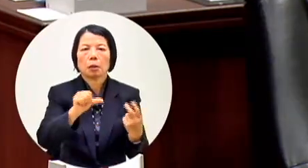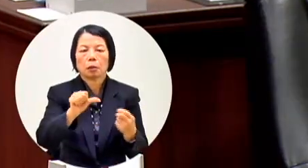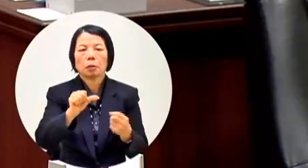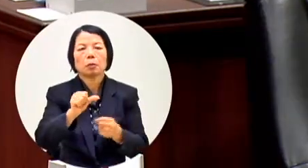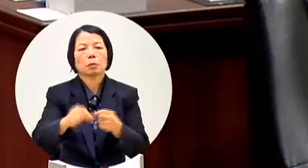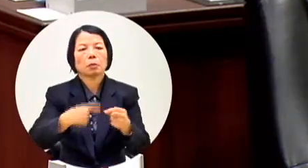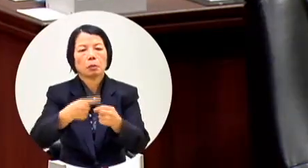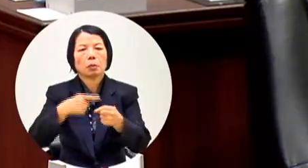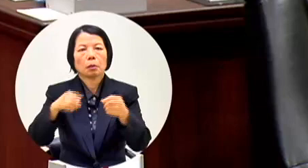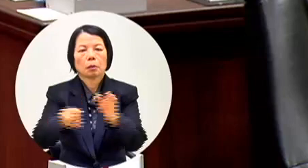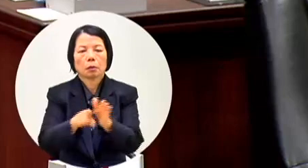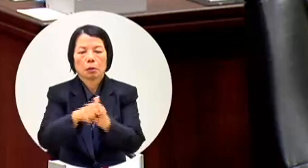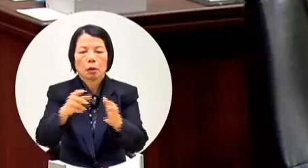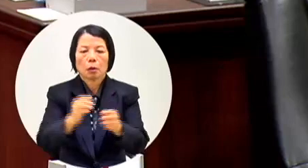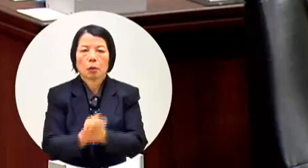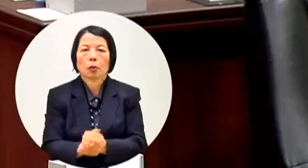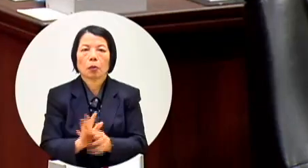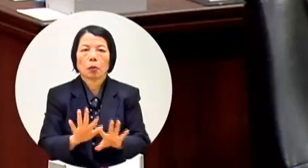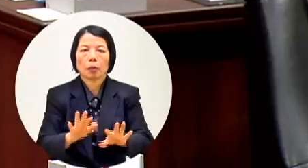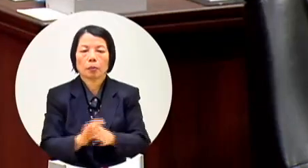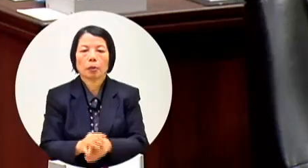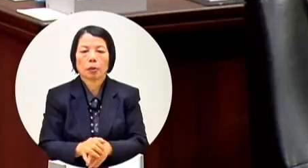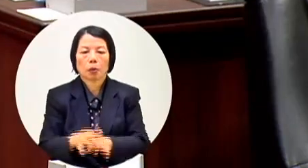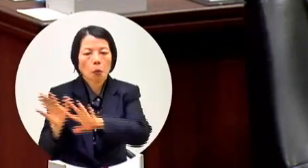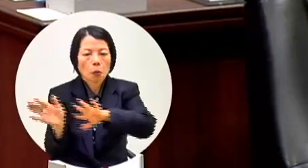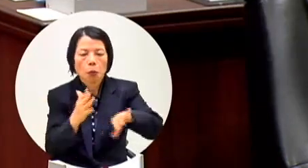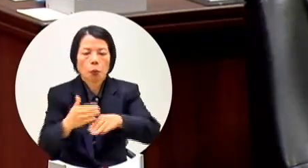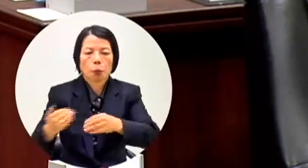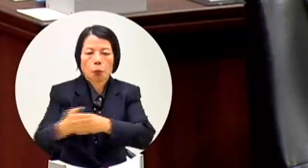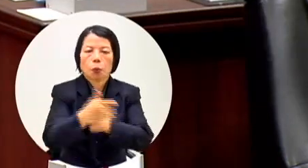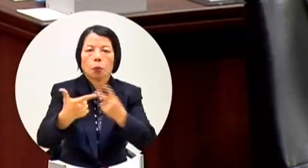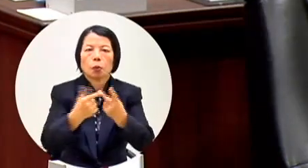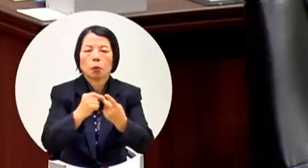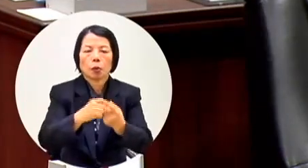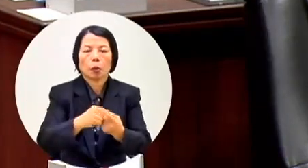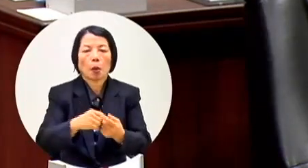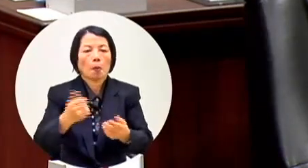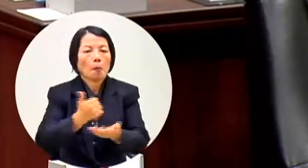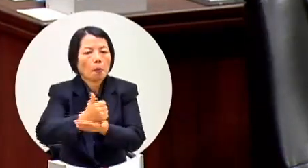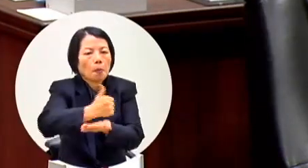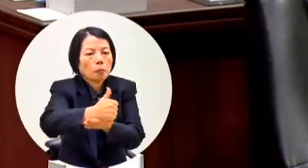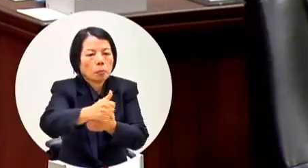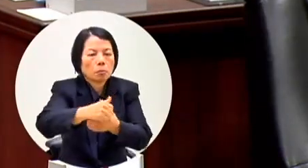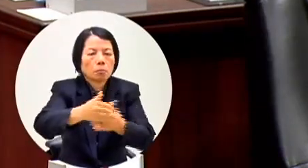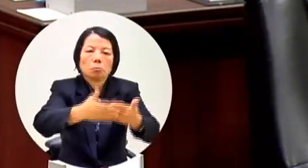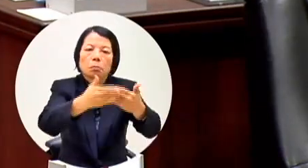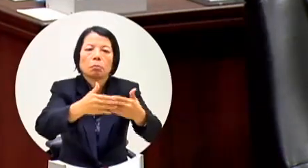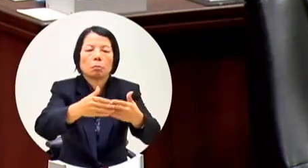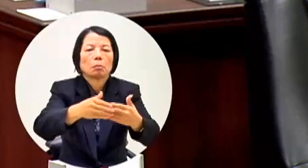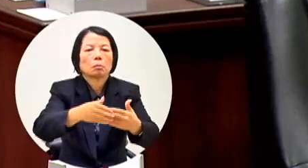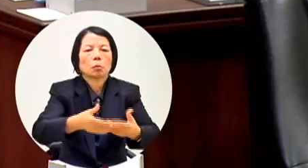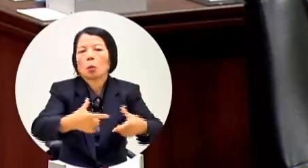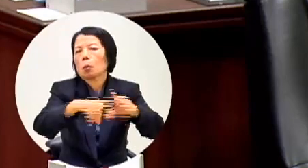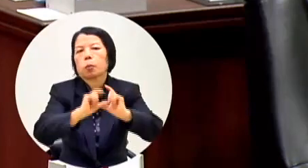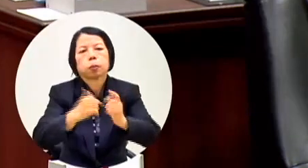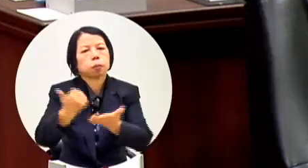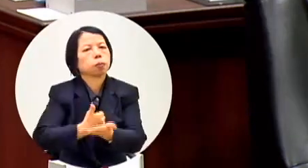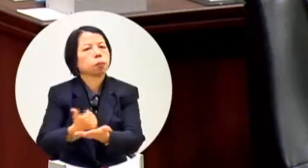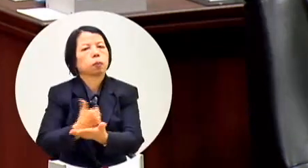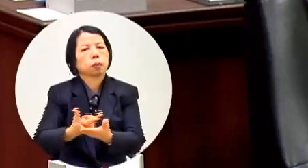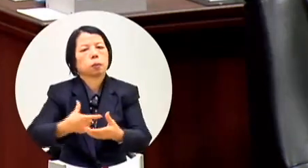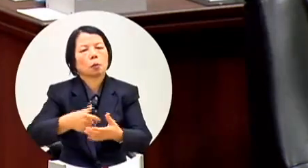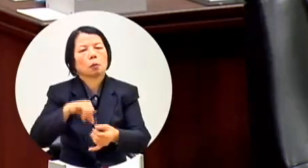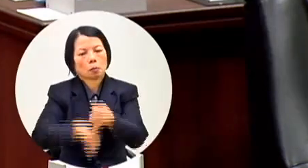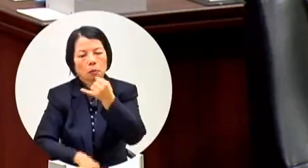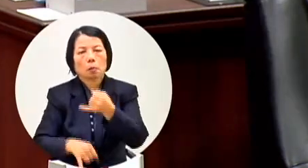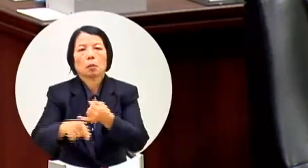我们的虱目鱼本来说要卖到中国，最后全部卖回来台湾。我们的石斑的养殖技术甚至被中